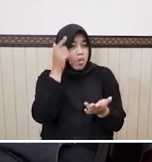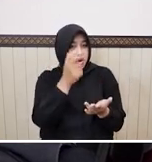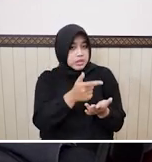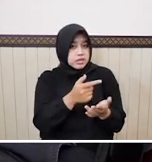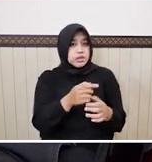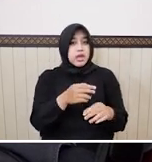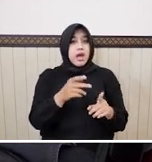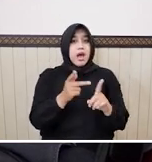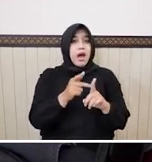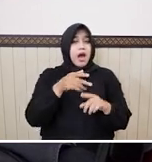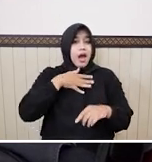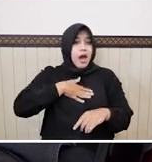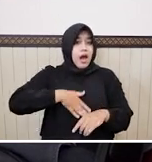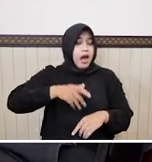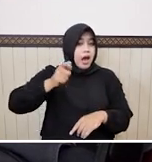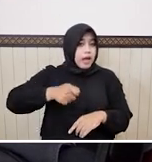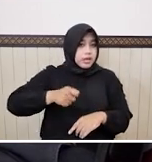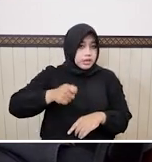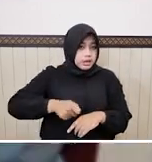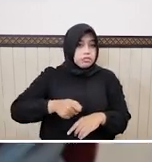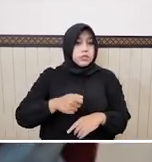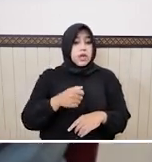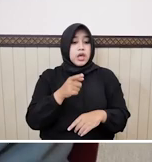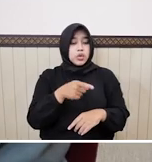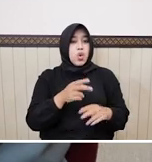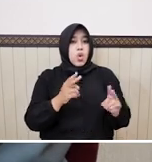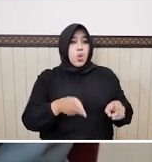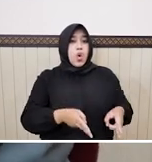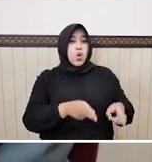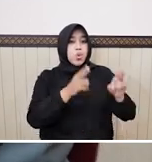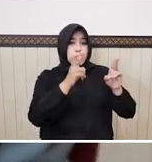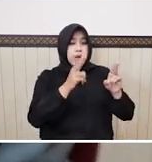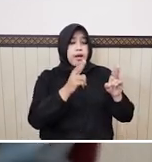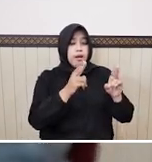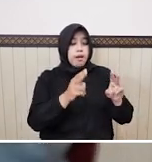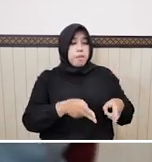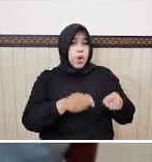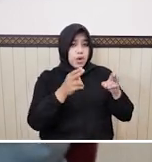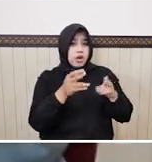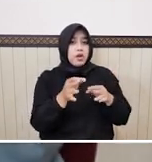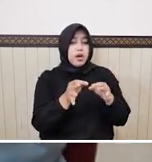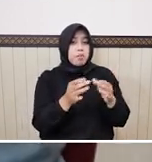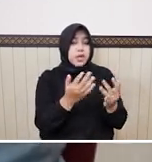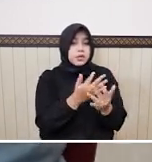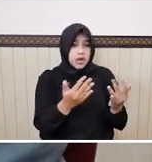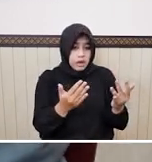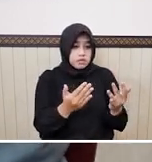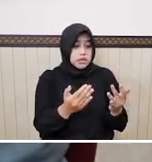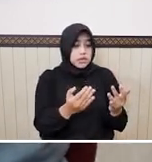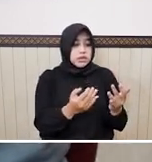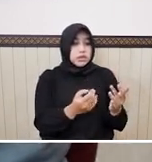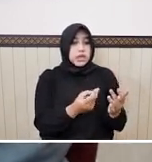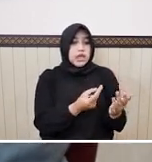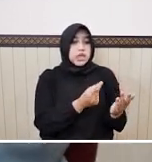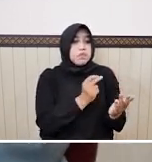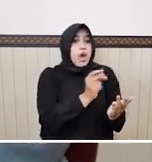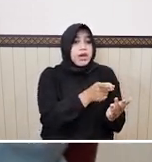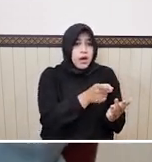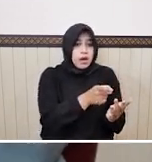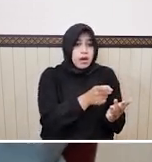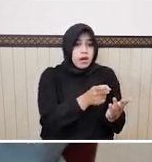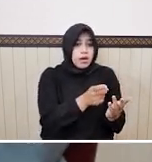kehakiman dan lain sebagainya Itu adalah bangunan-bangunan publik yang didanai dari dana dan Republik